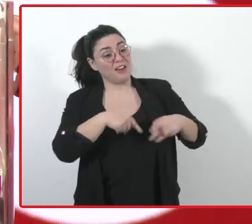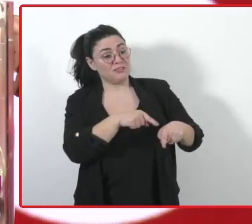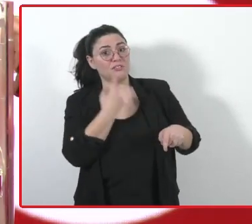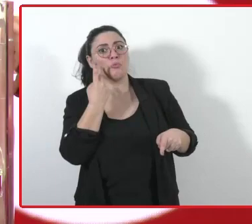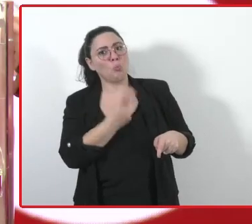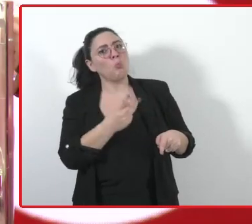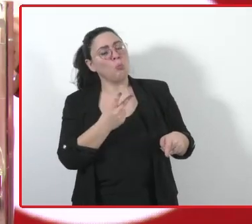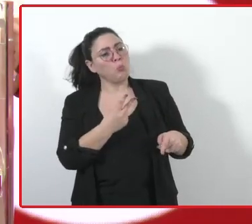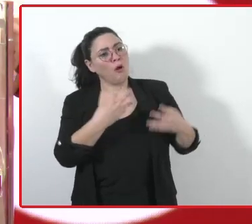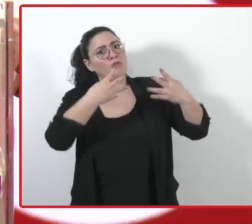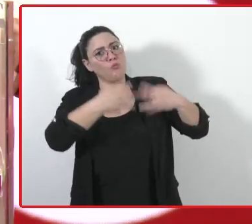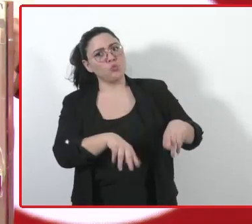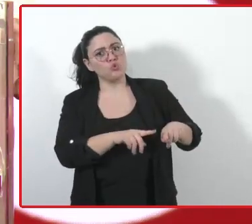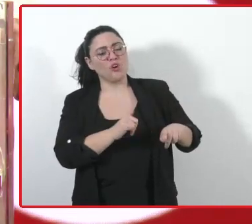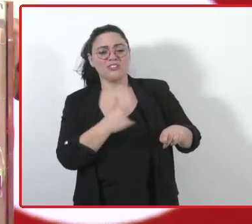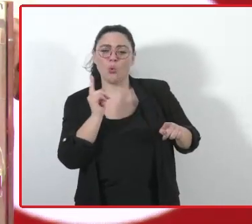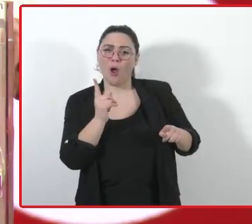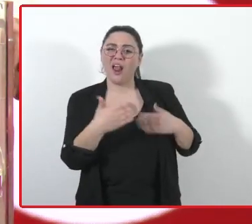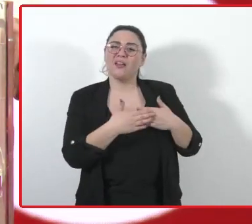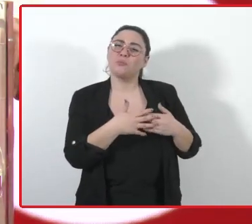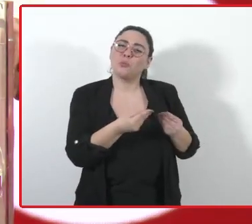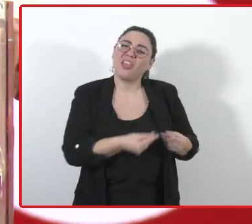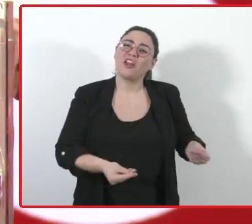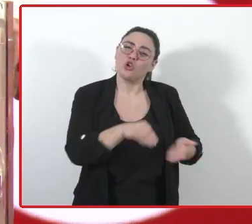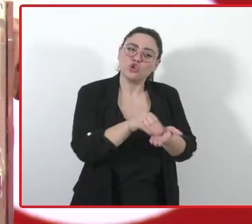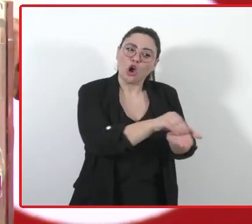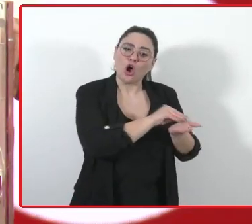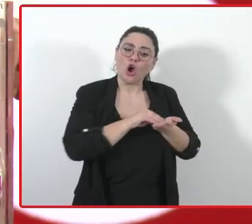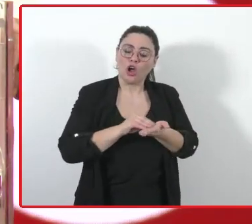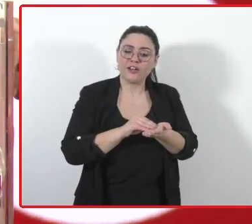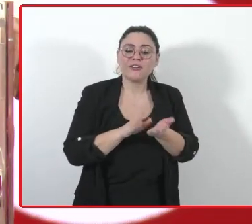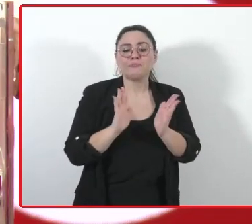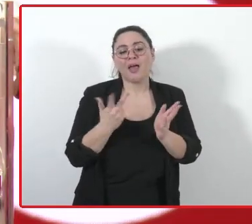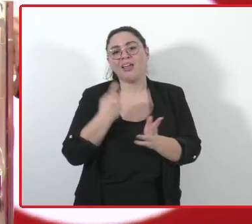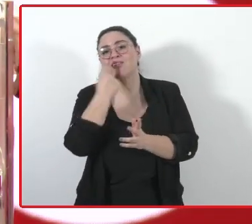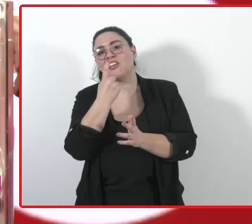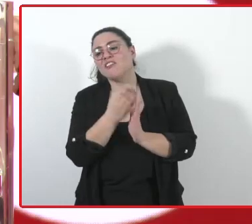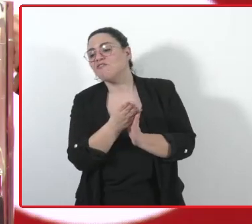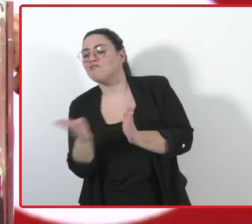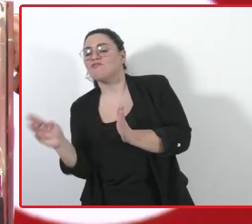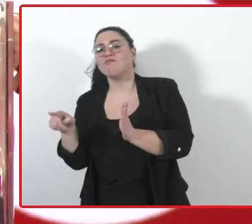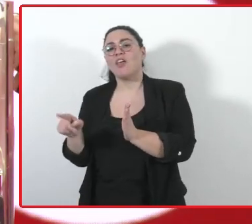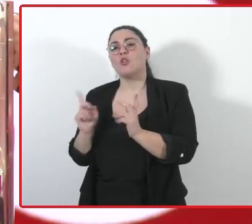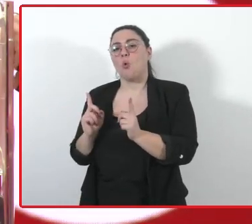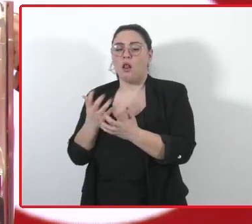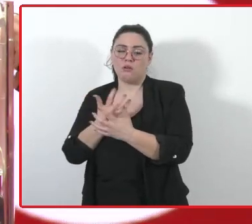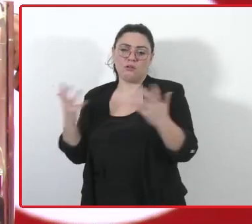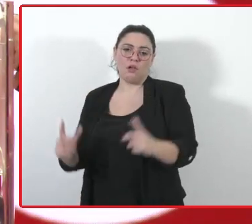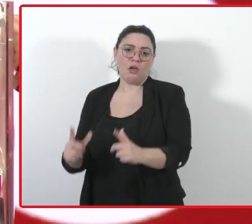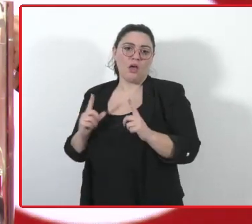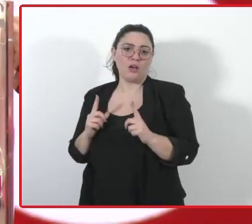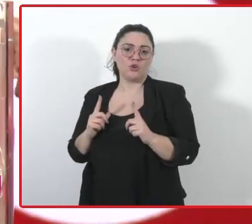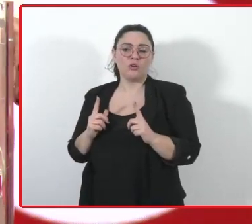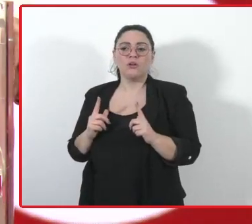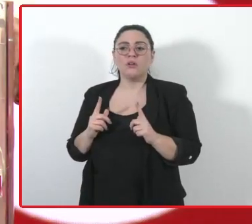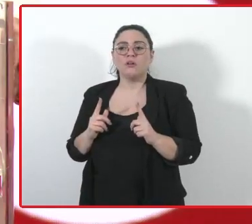vincente quello di prossimità quello di strada dall'altra sappiamo bene ed è evidente la